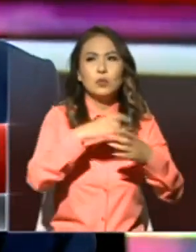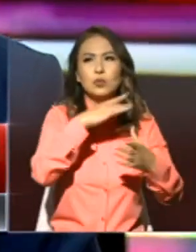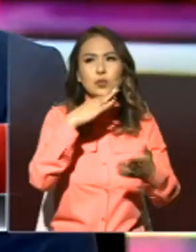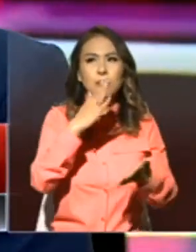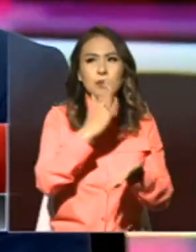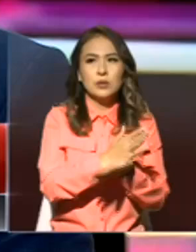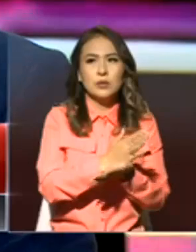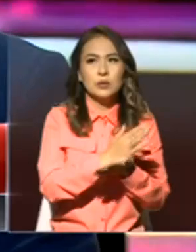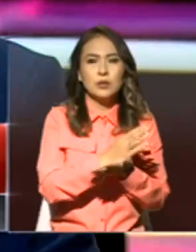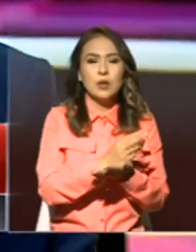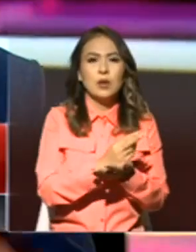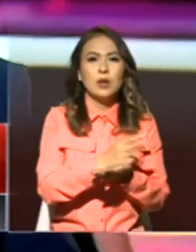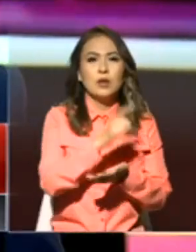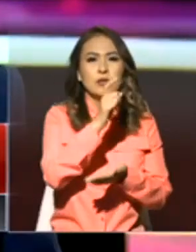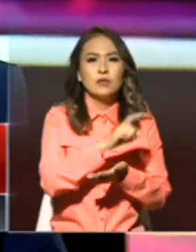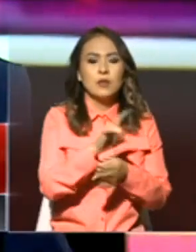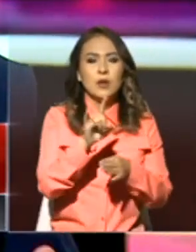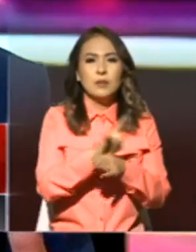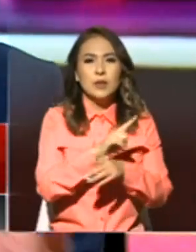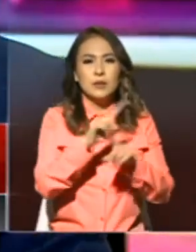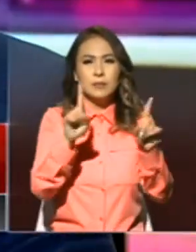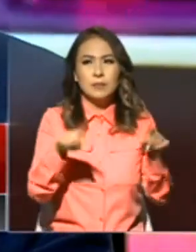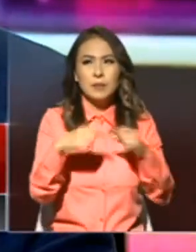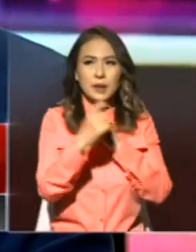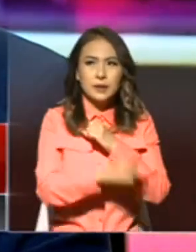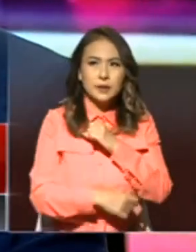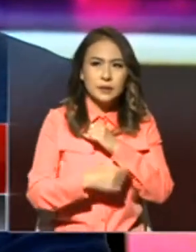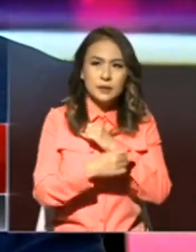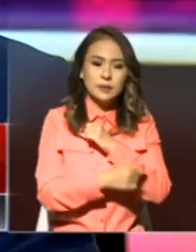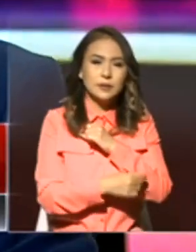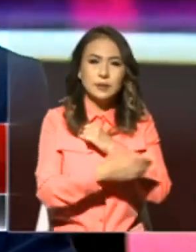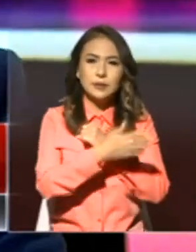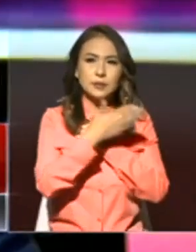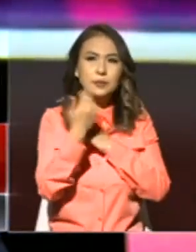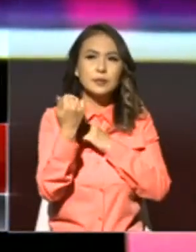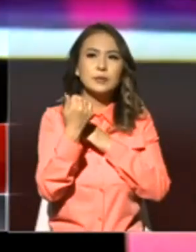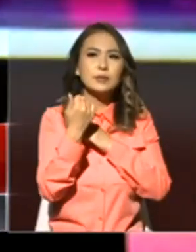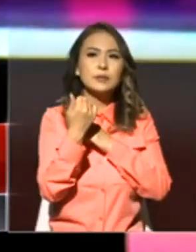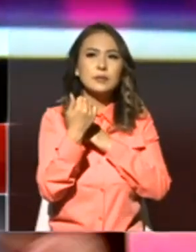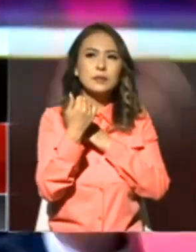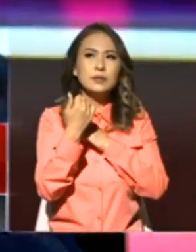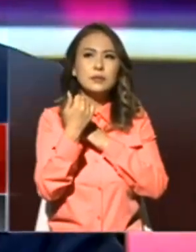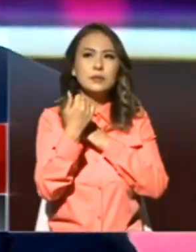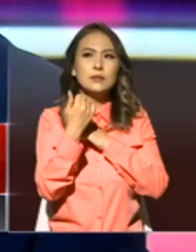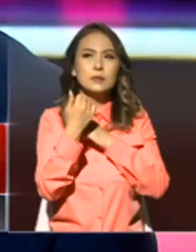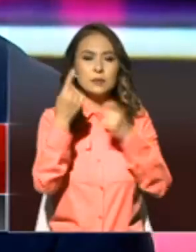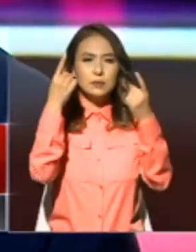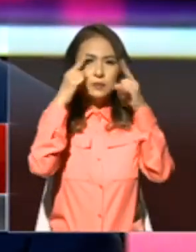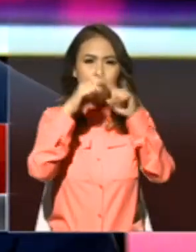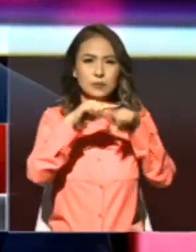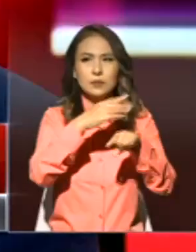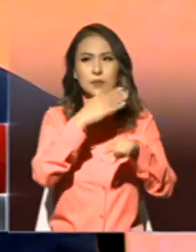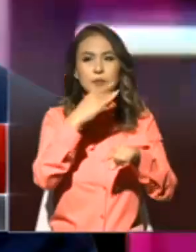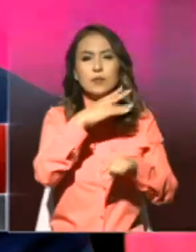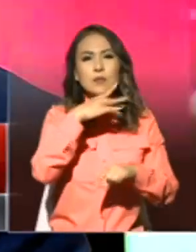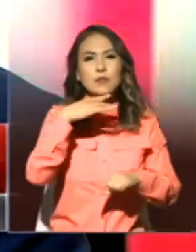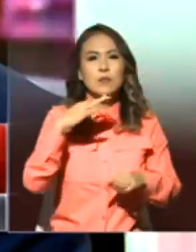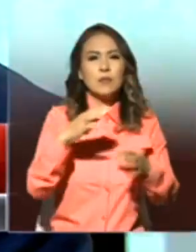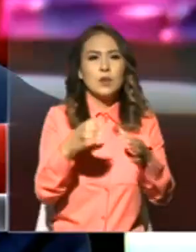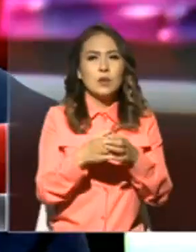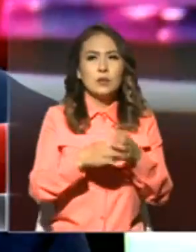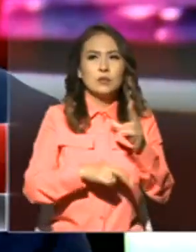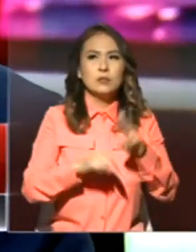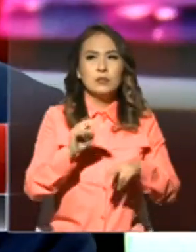заты жоқ, құрылысшылар жоқ, немесе құрылыс материалдар жаңағы құрылыс жаңағы техникалары жоқ. Көптеген құрылыс